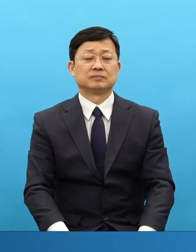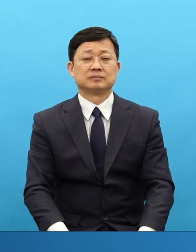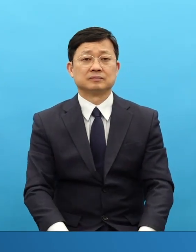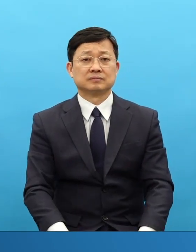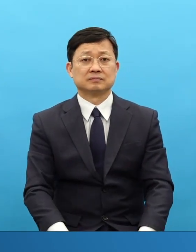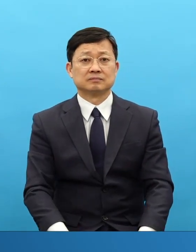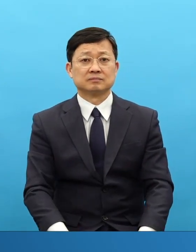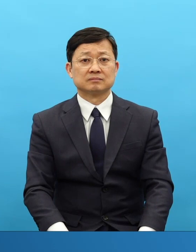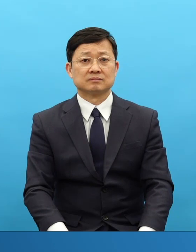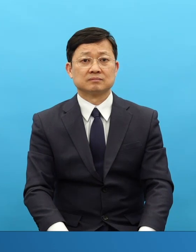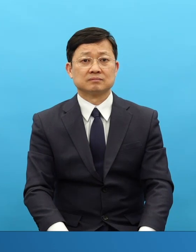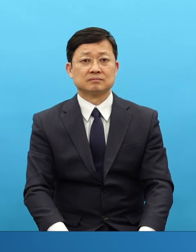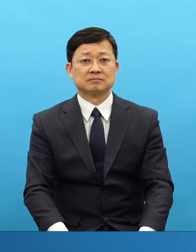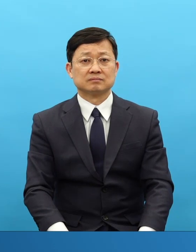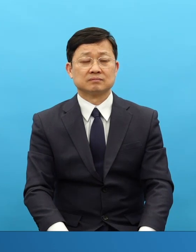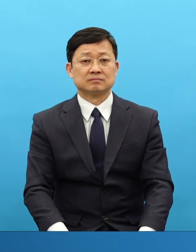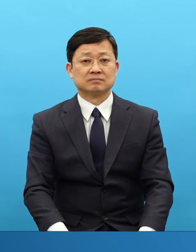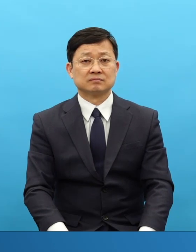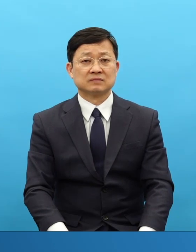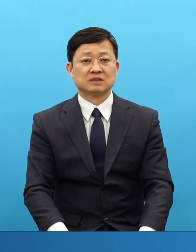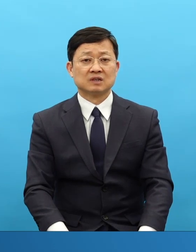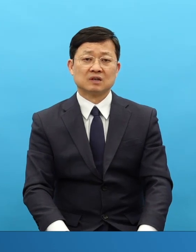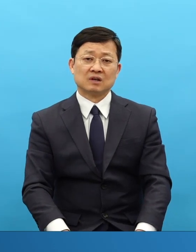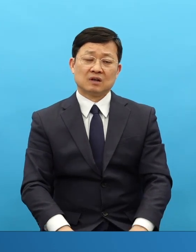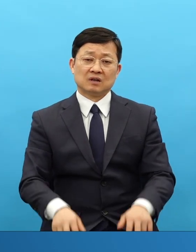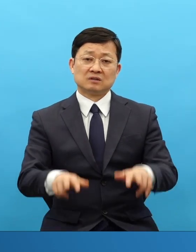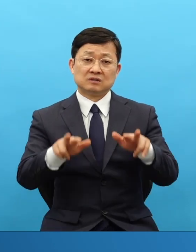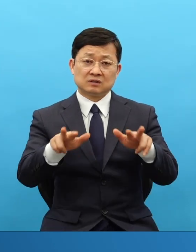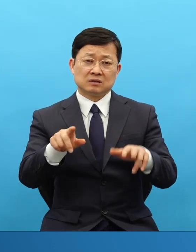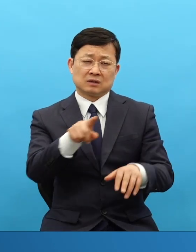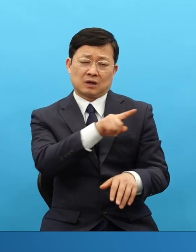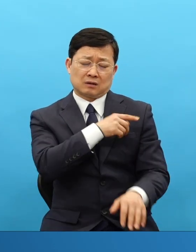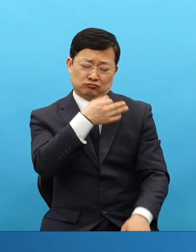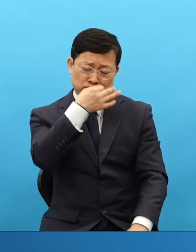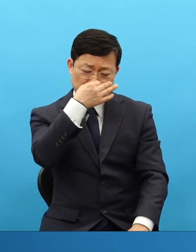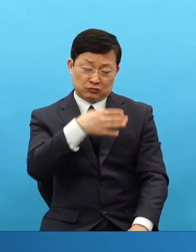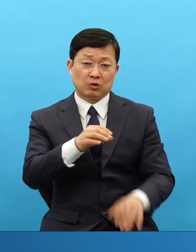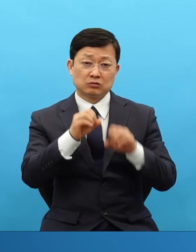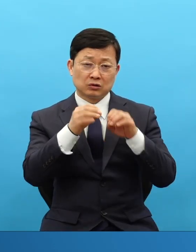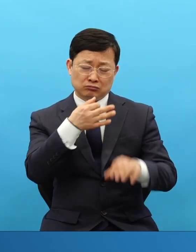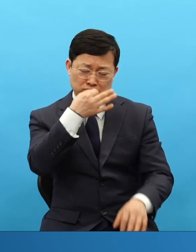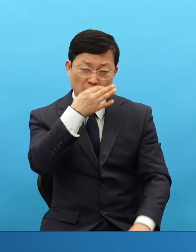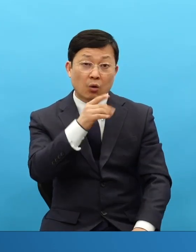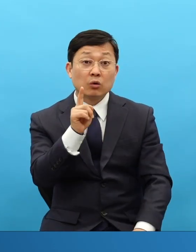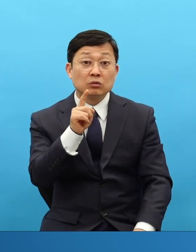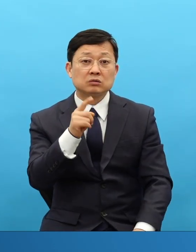어떤 면에서는 어느 때보다 지금 어려운 게 지금 중국입니다 좀 어렵게 돼 있어요